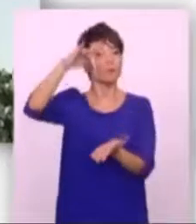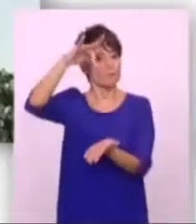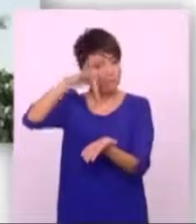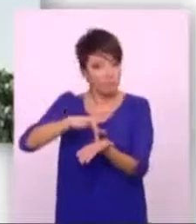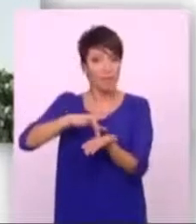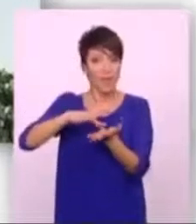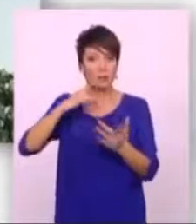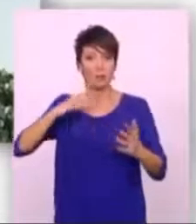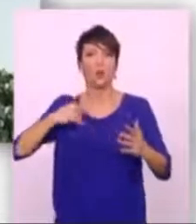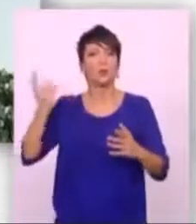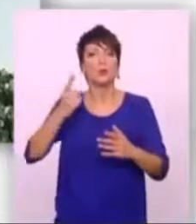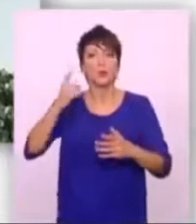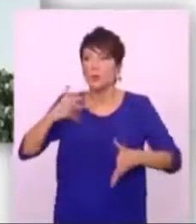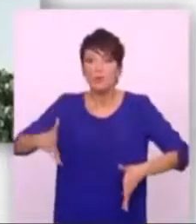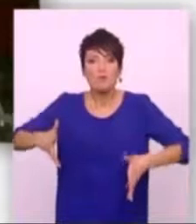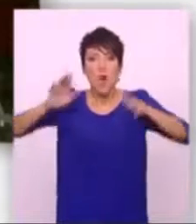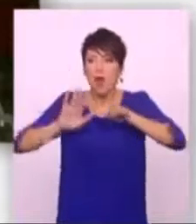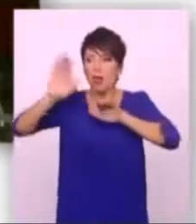Έτσι βουβά